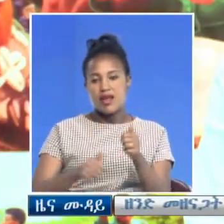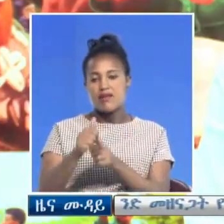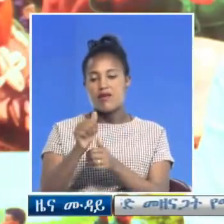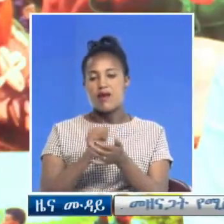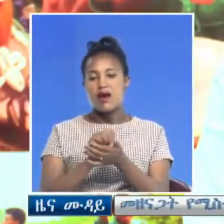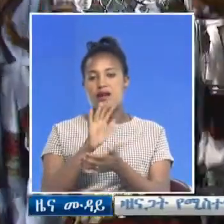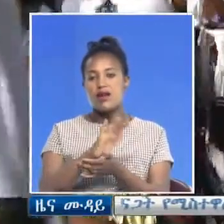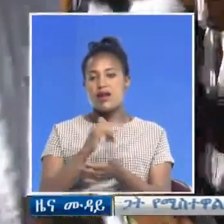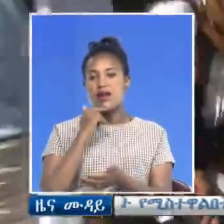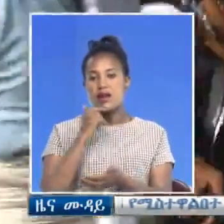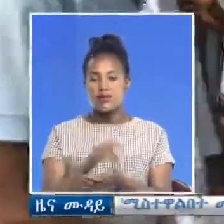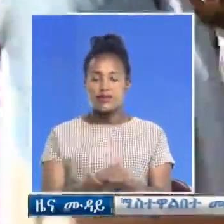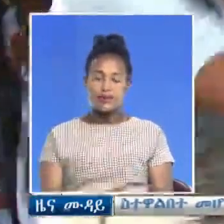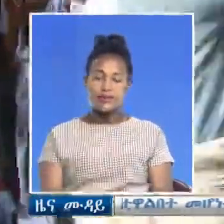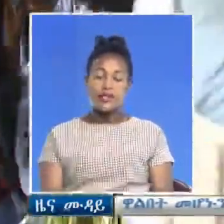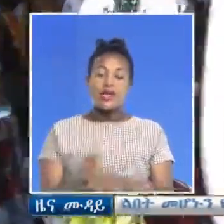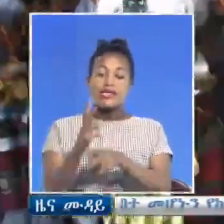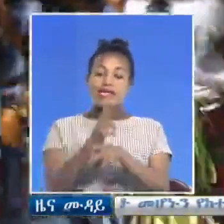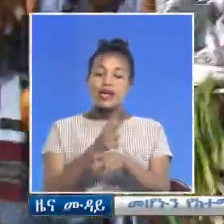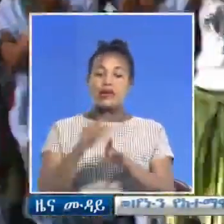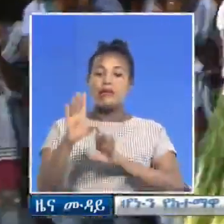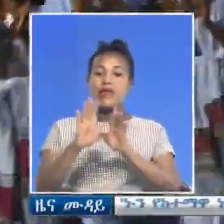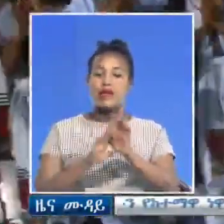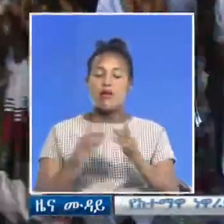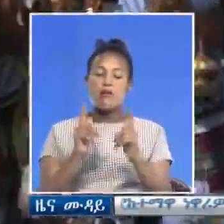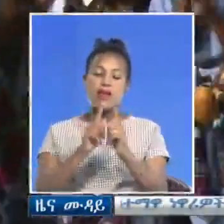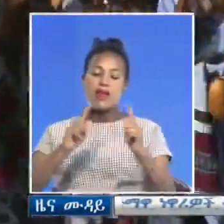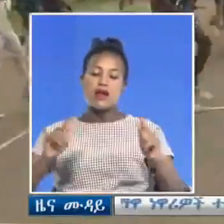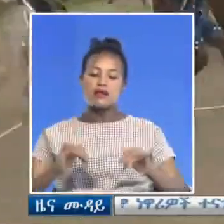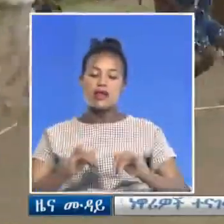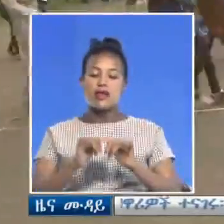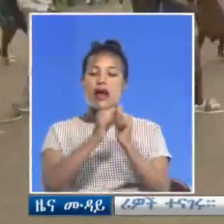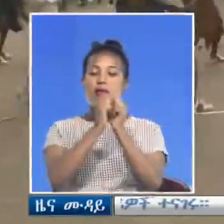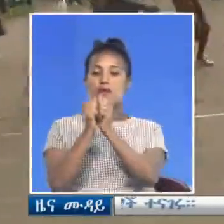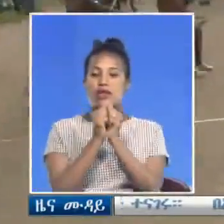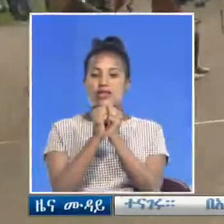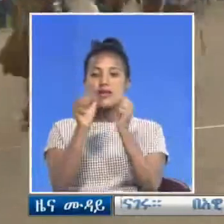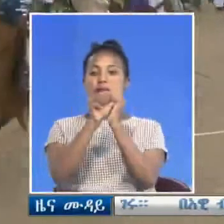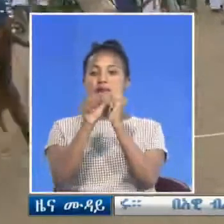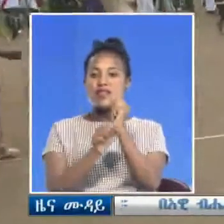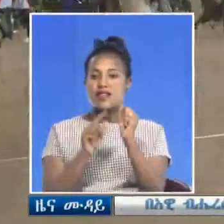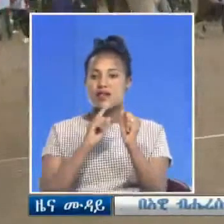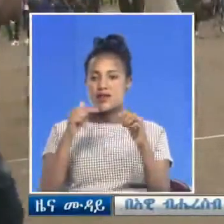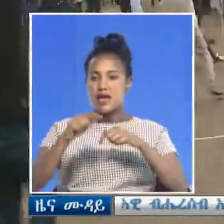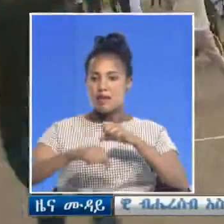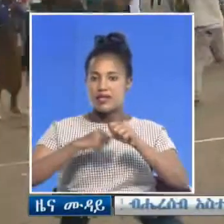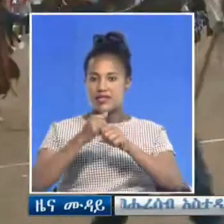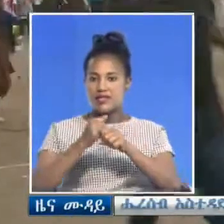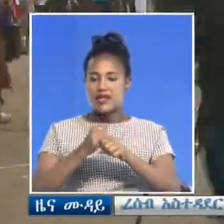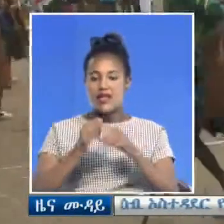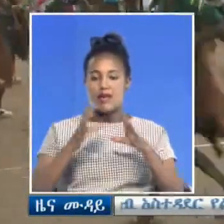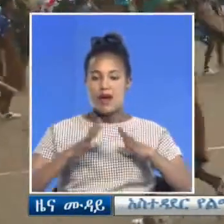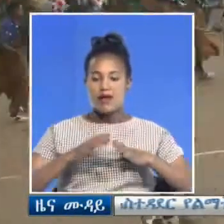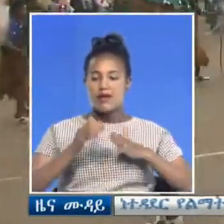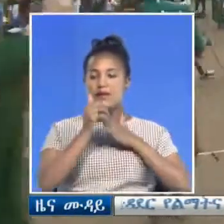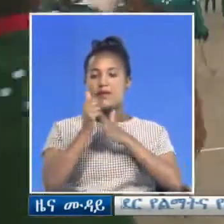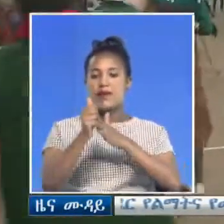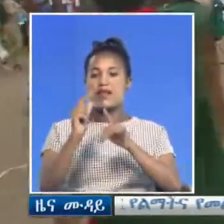አደራ እላለሁ። ለጥንቃቄ የምናደርገው መራራቅ የዘላቂ አብሮነታችን መሰረት ነው የዘንድሮው የባላቱ መሪ ቃል